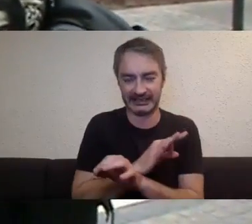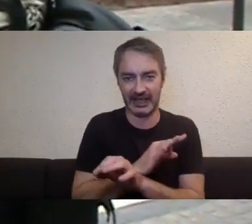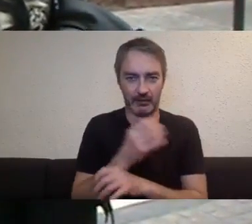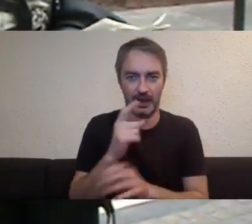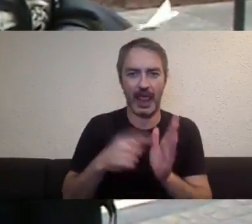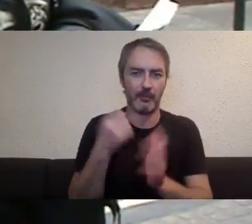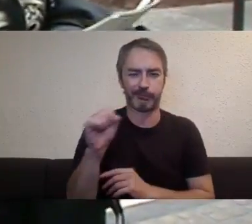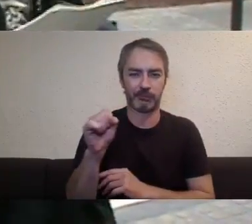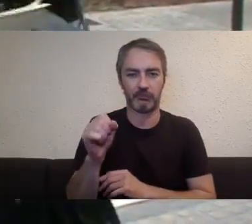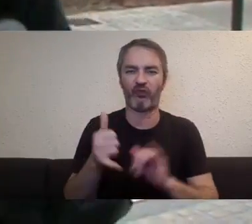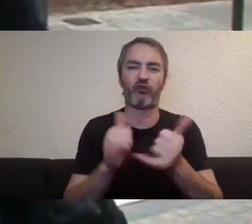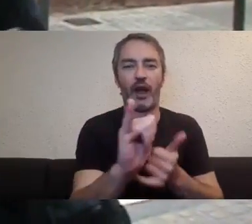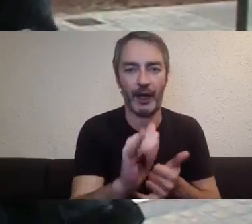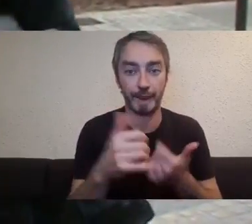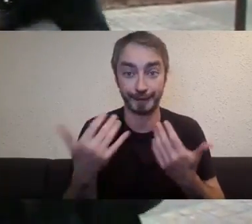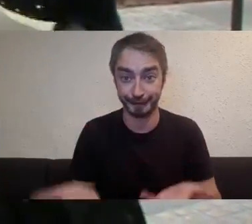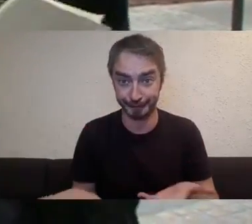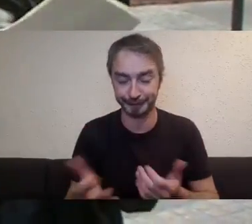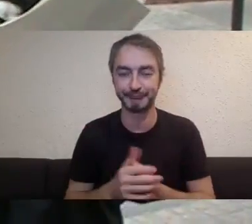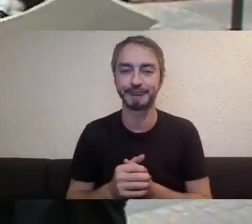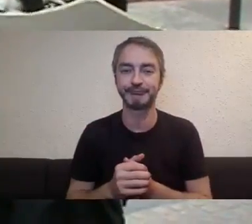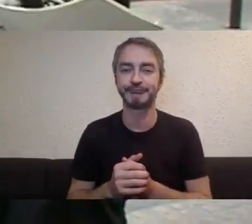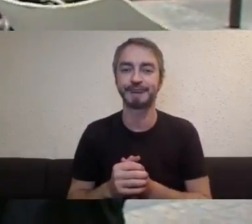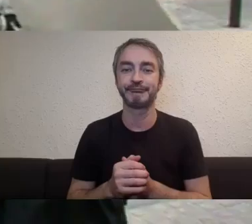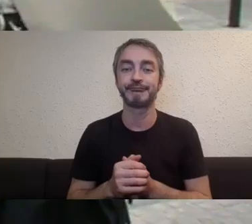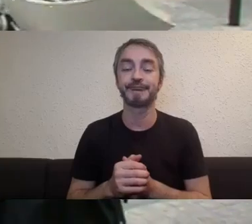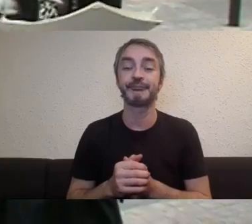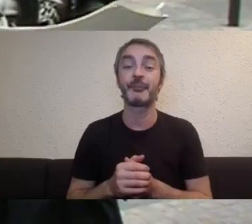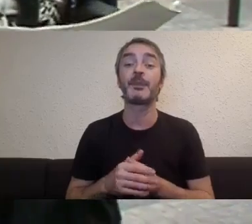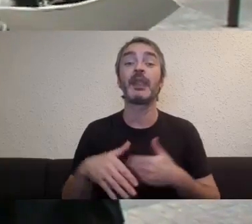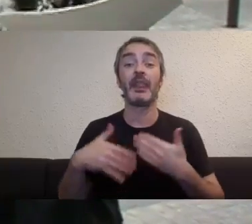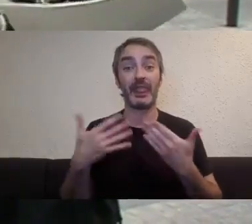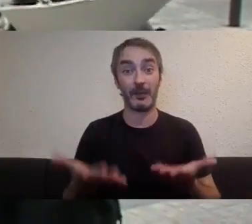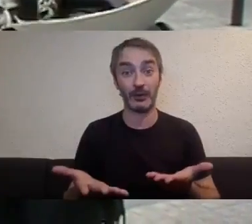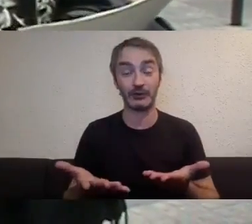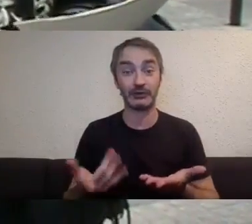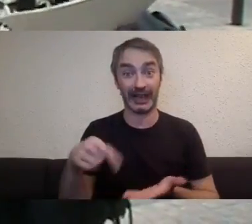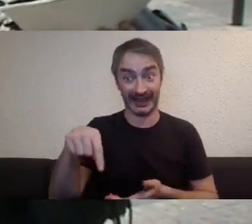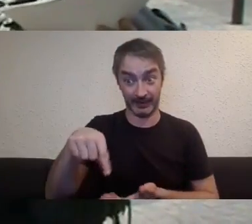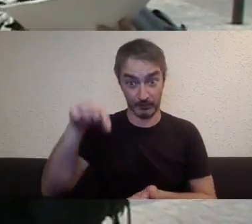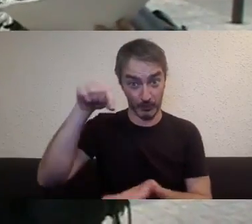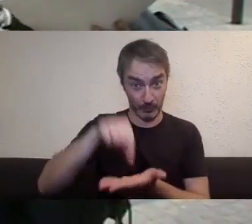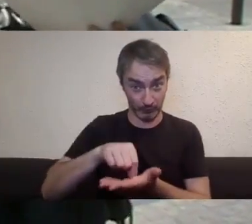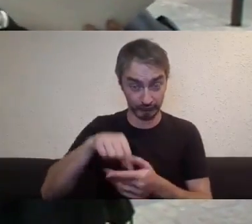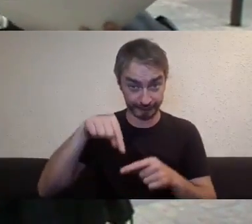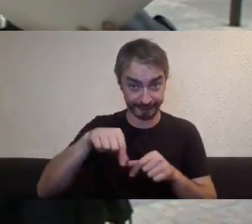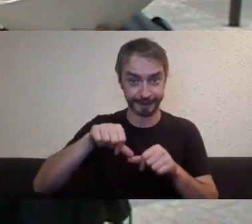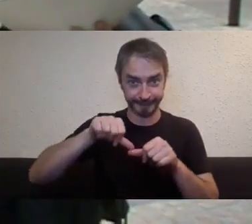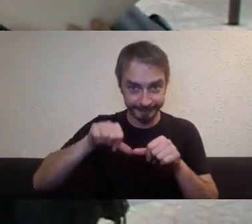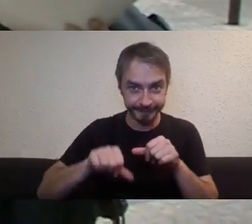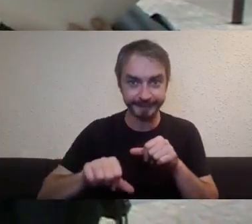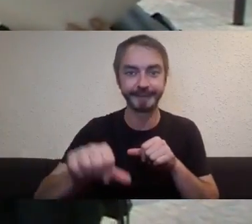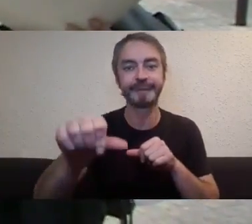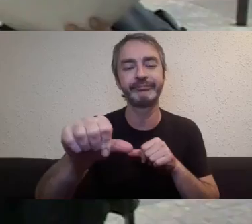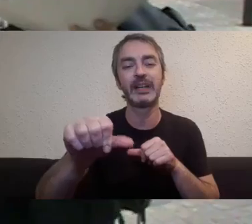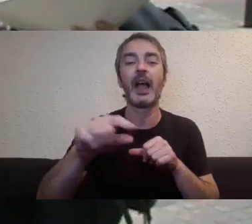I res, llavors... passem d'aquest punt inicial a potser el segon punt